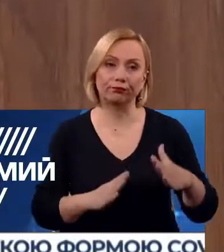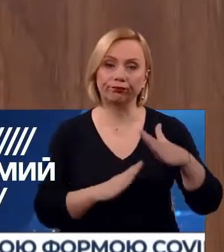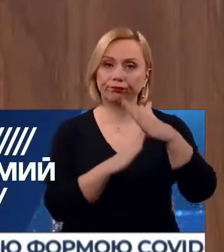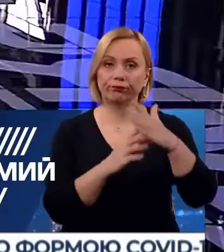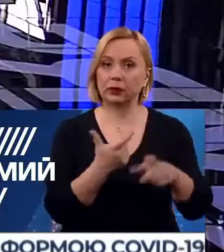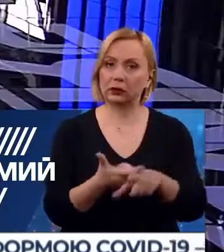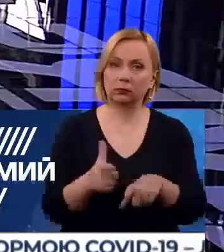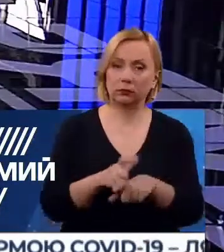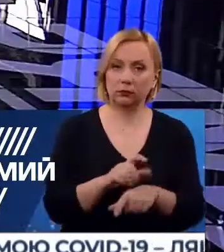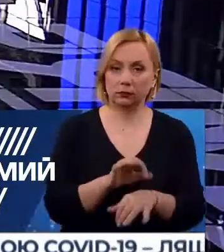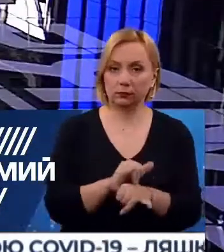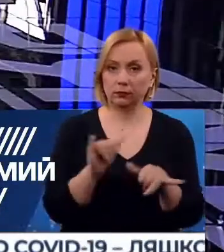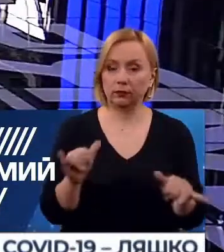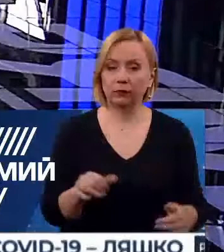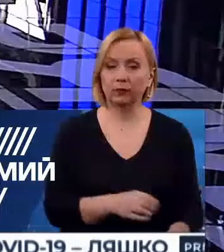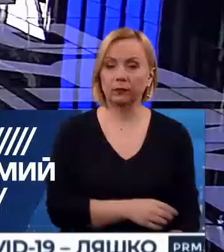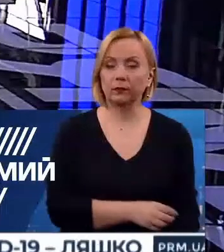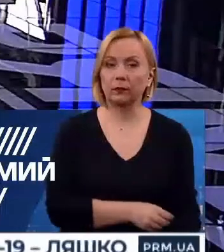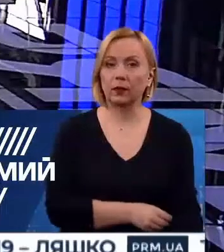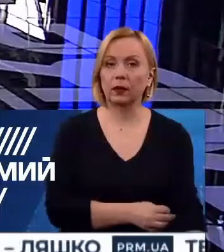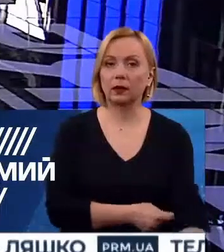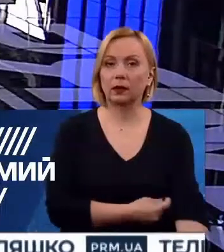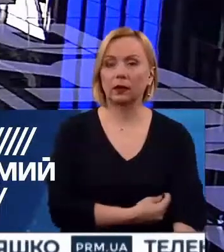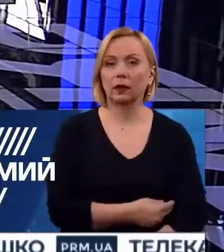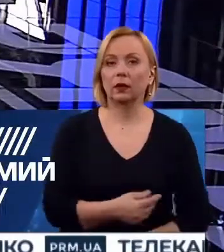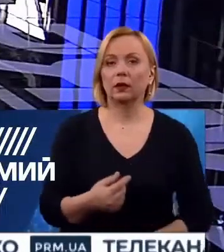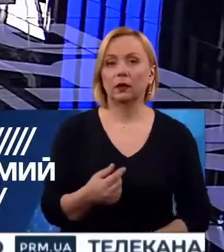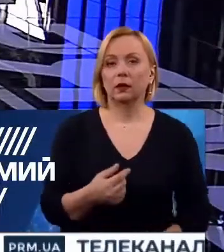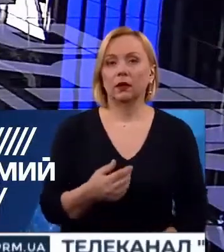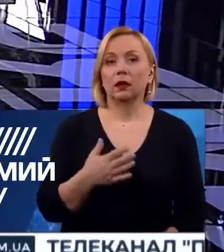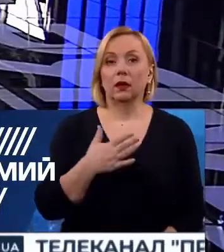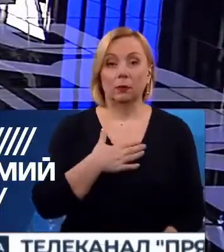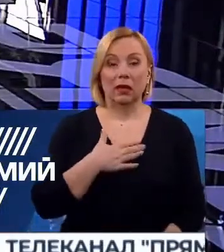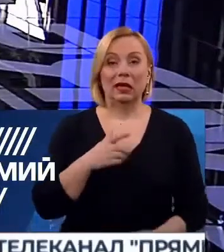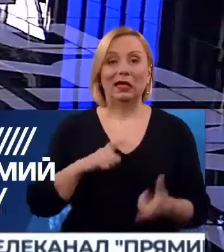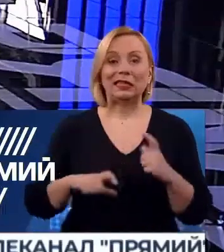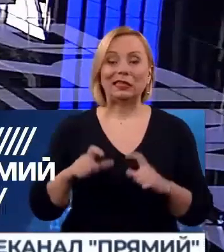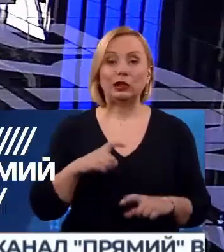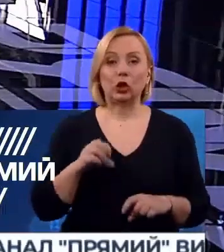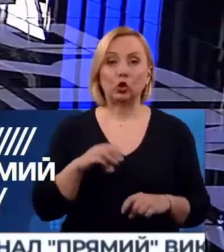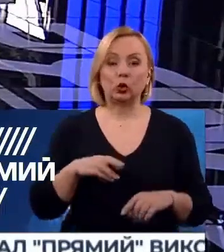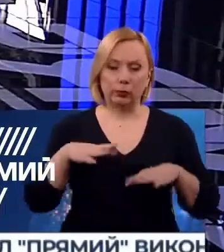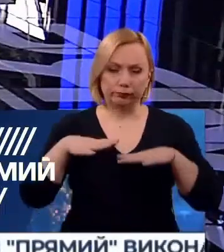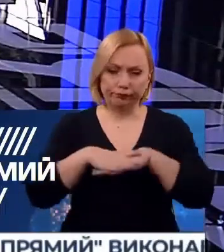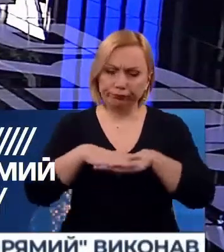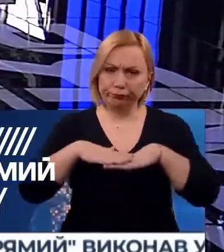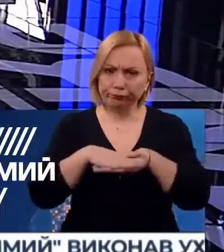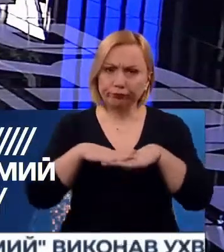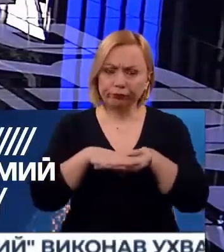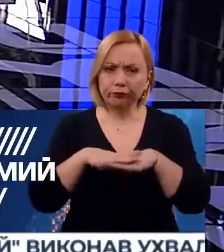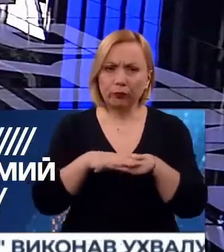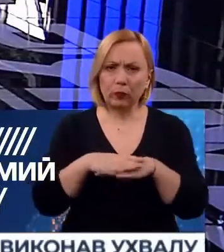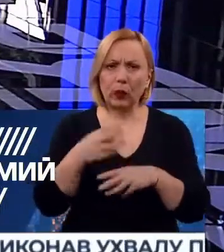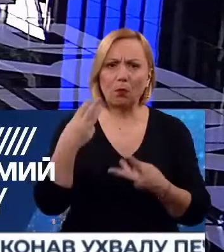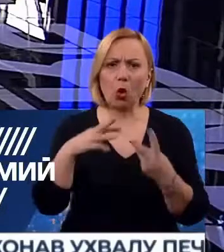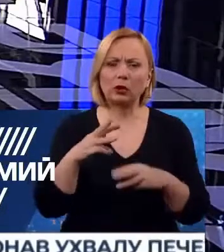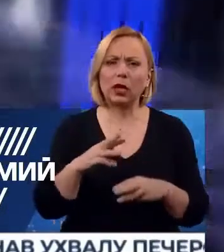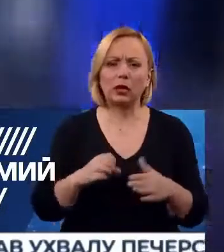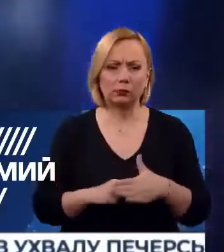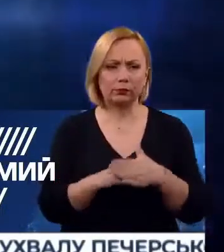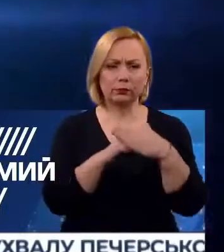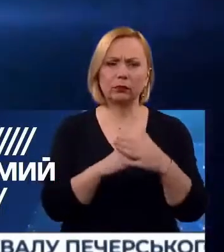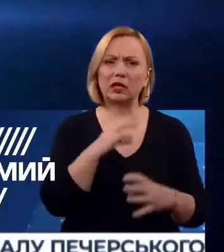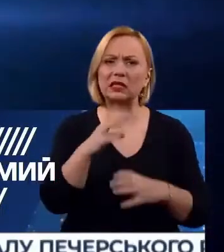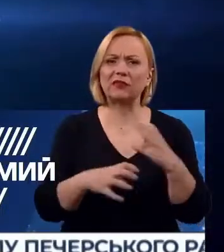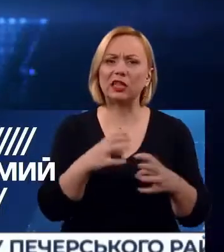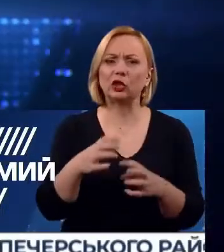ну, я не просто думаю, мій інститут створив математичні моделі, спираючись на світовий досвід.